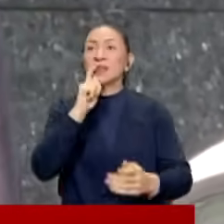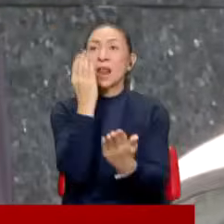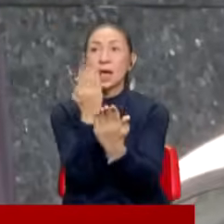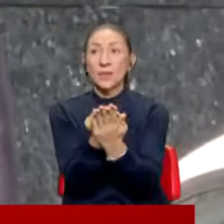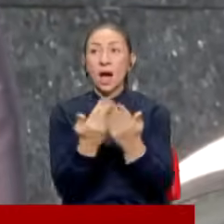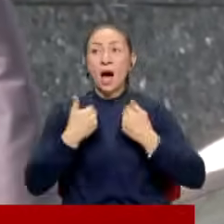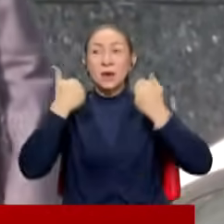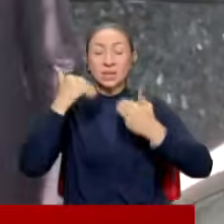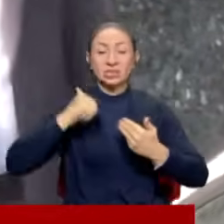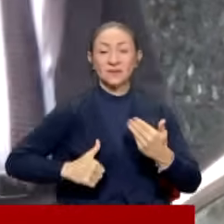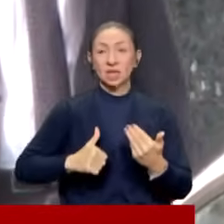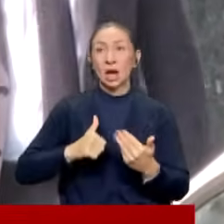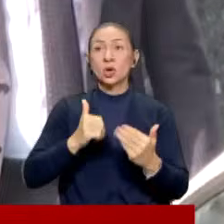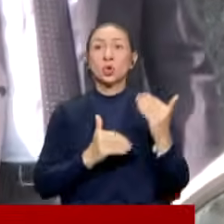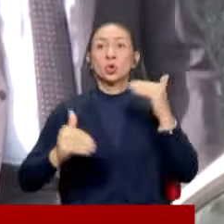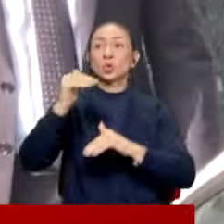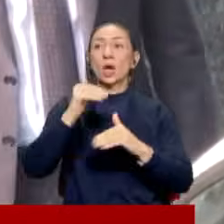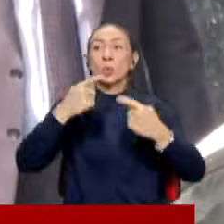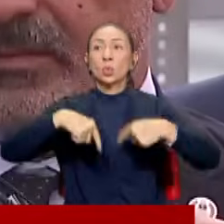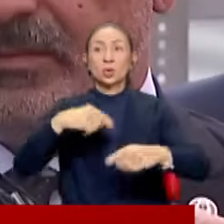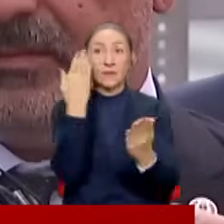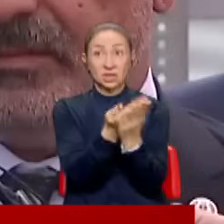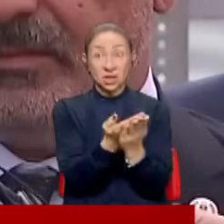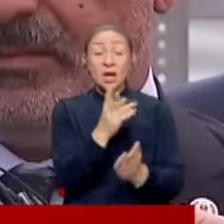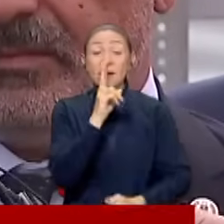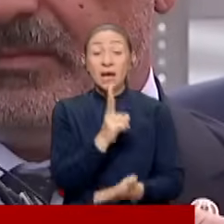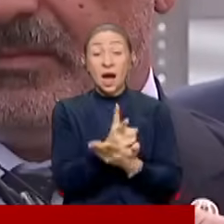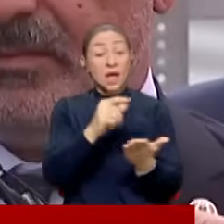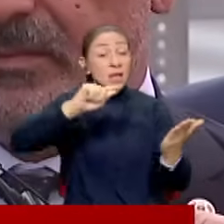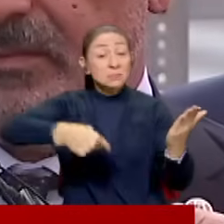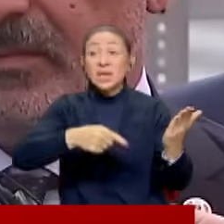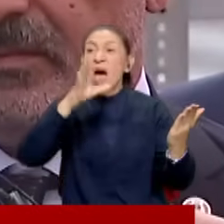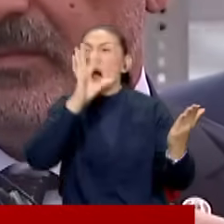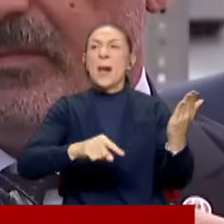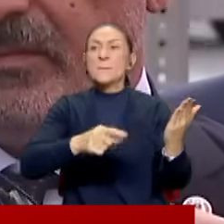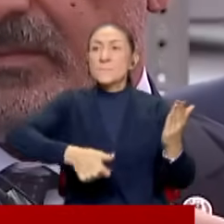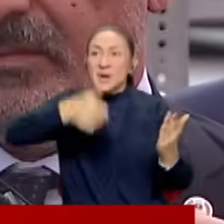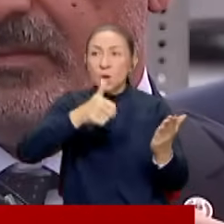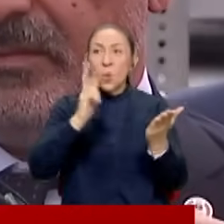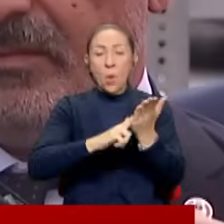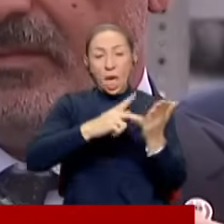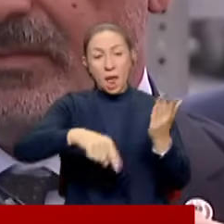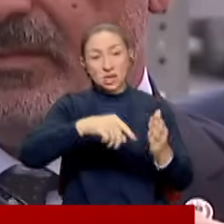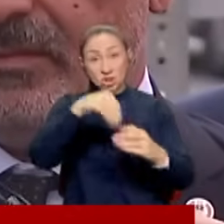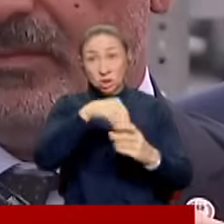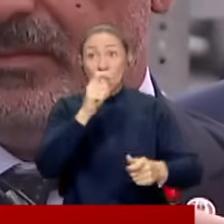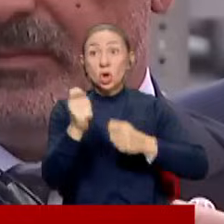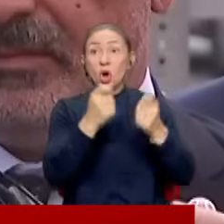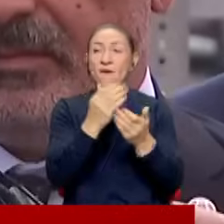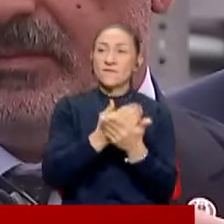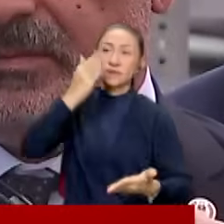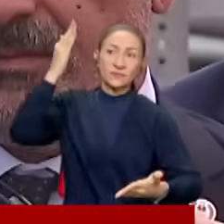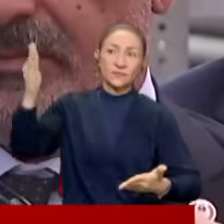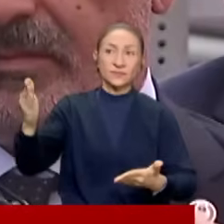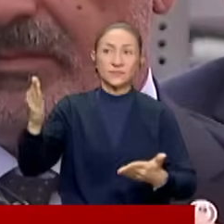çektiriler ve savcılar yüksek kuruluna sunacak kararın altında imzası bulunan başkan ve üyeleri hakkında görevden el